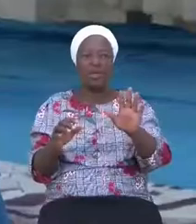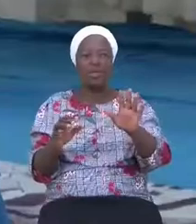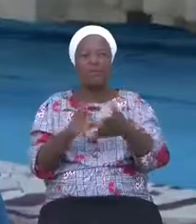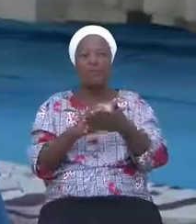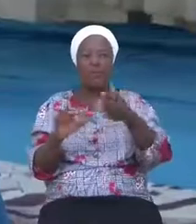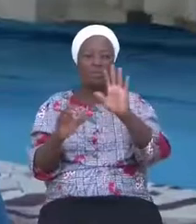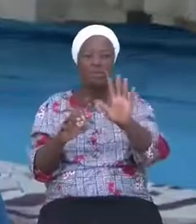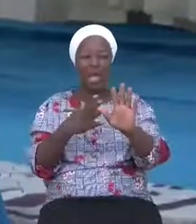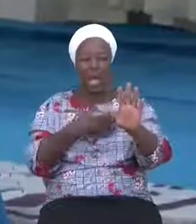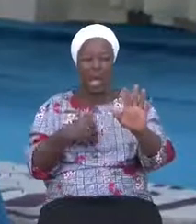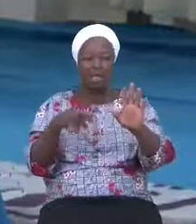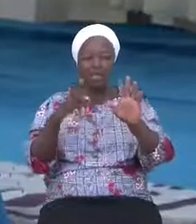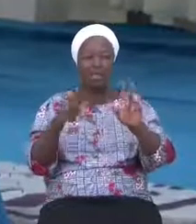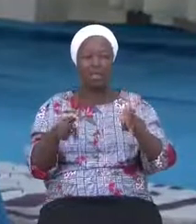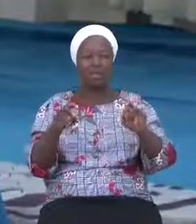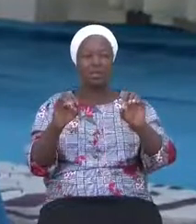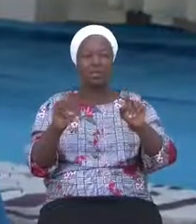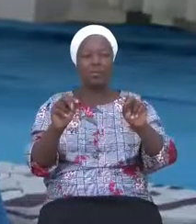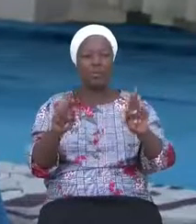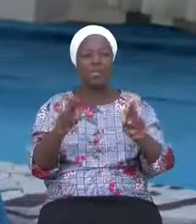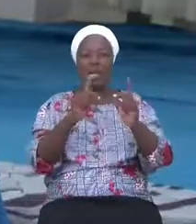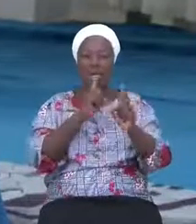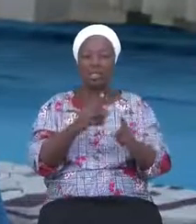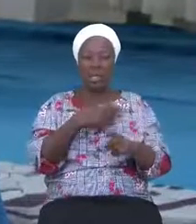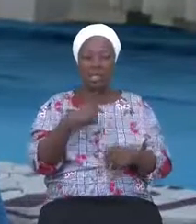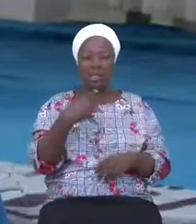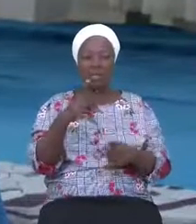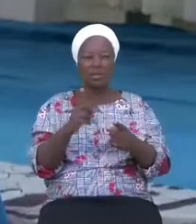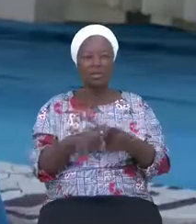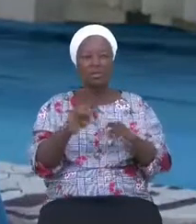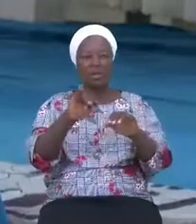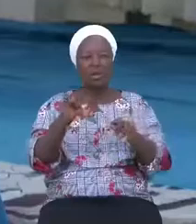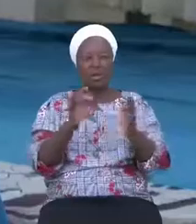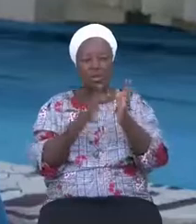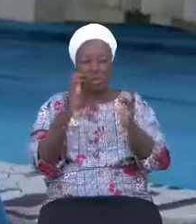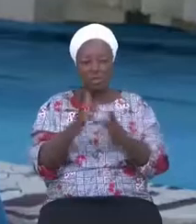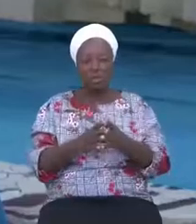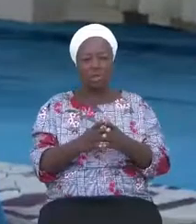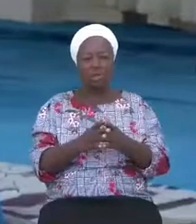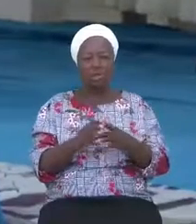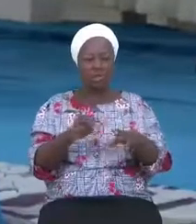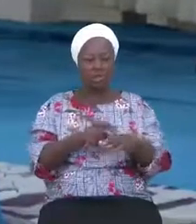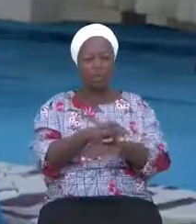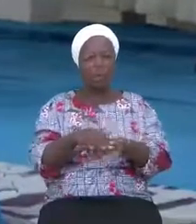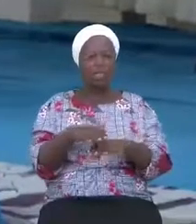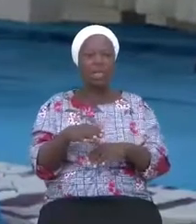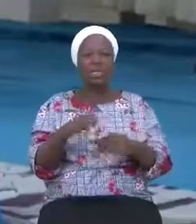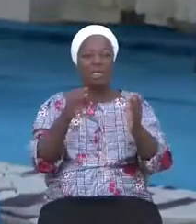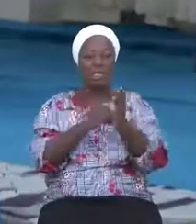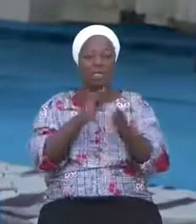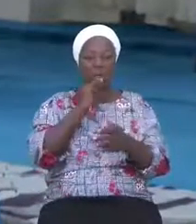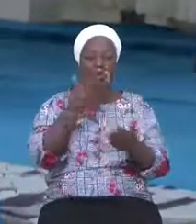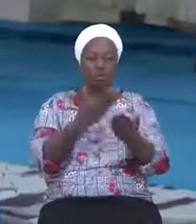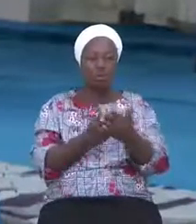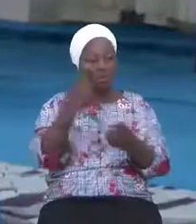Verset 5, Pierre prenant la parole, dit, « T'as Jésus, Rabbi, il est bon que nous